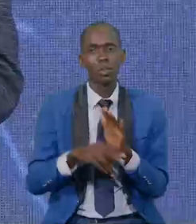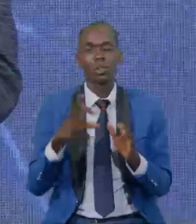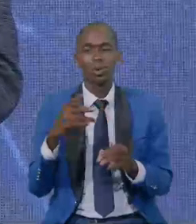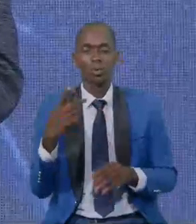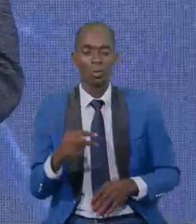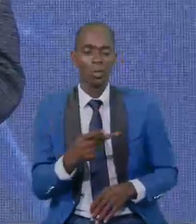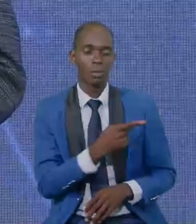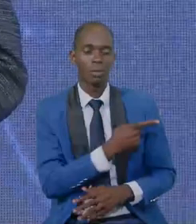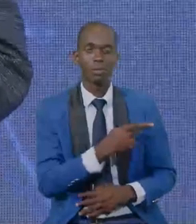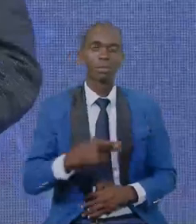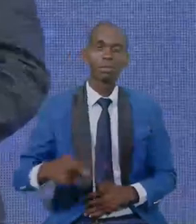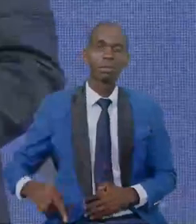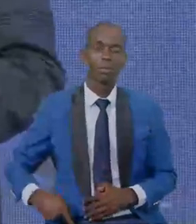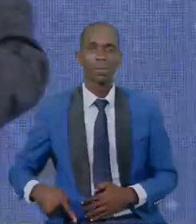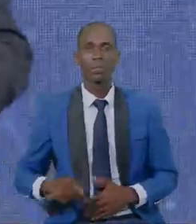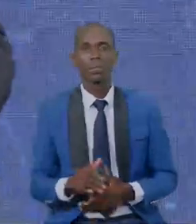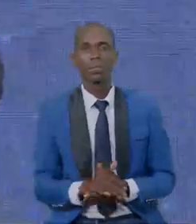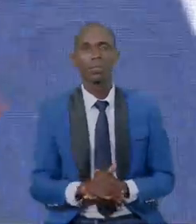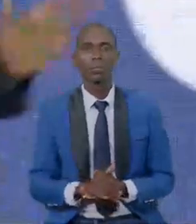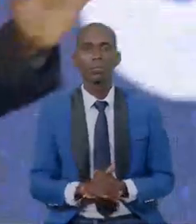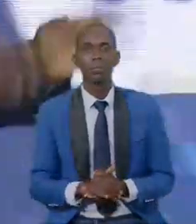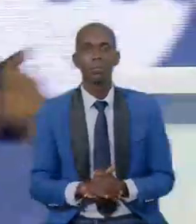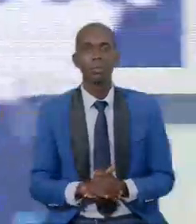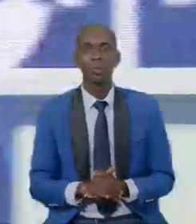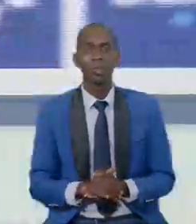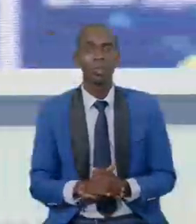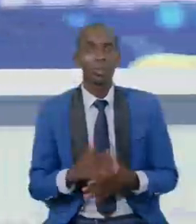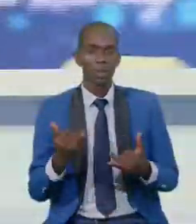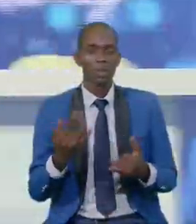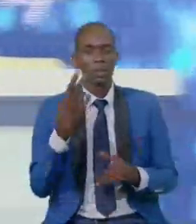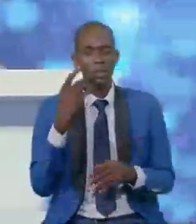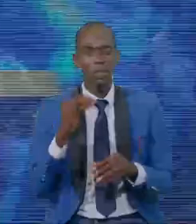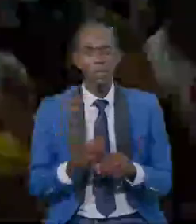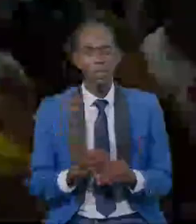La bonté précieuse et présente du prince.